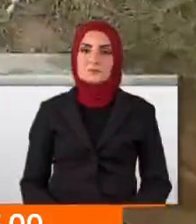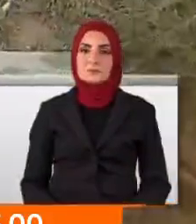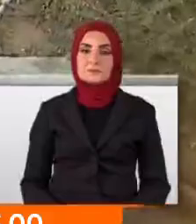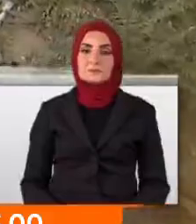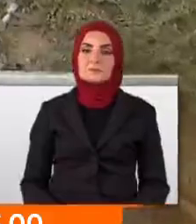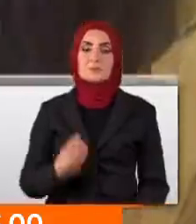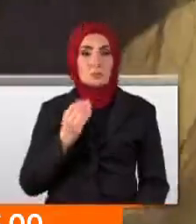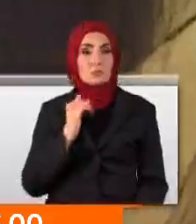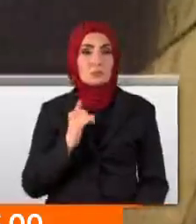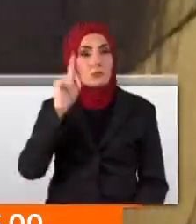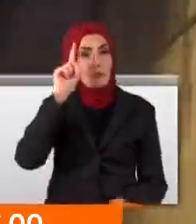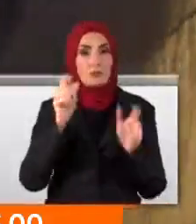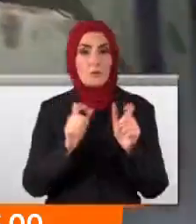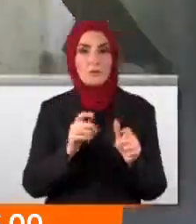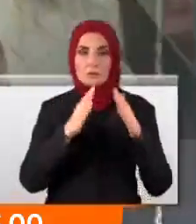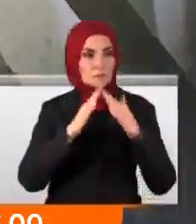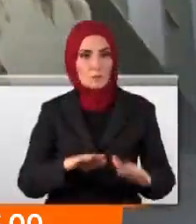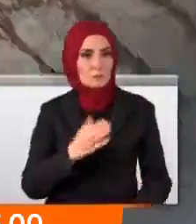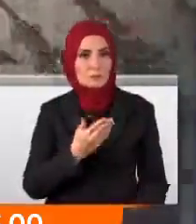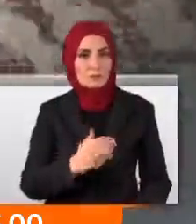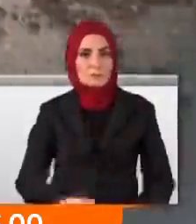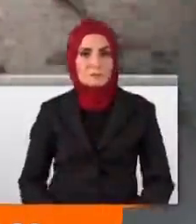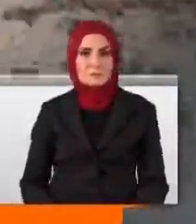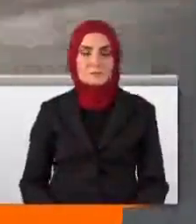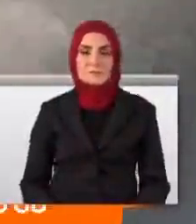Bayağı kötü, hani buradan Allah korusun bir çökse.